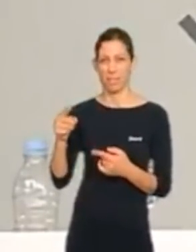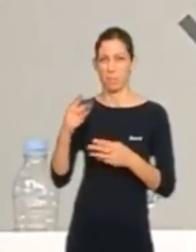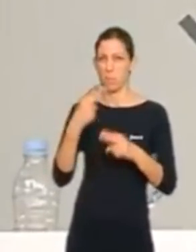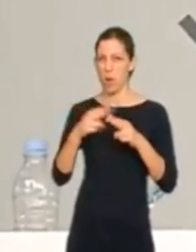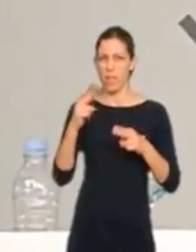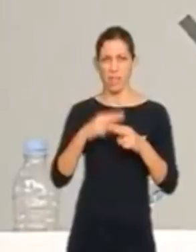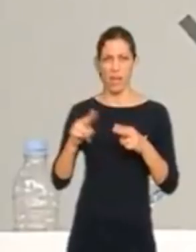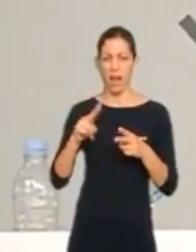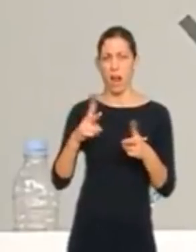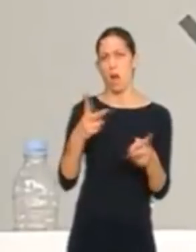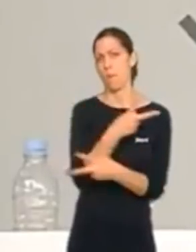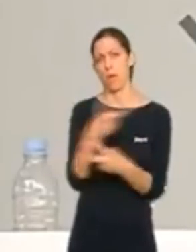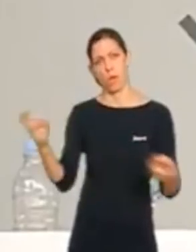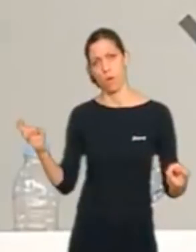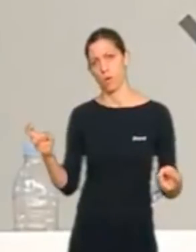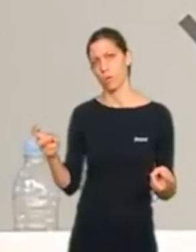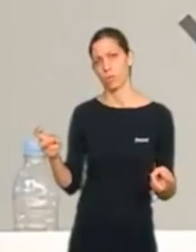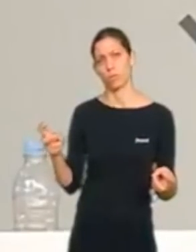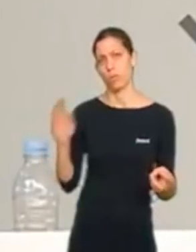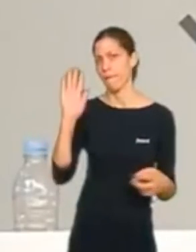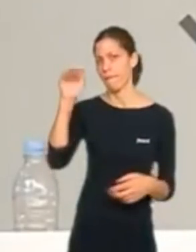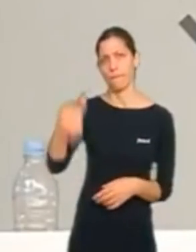política.